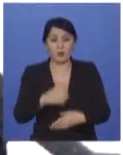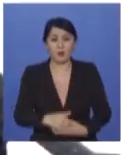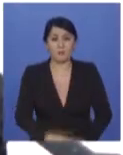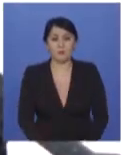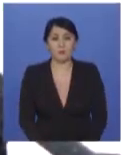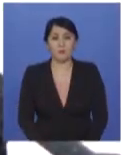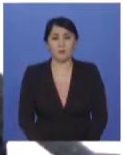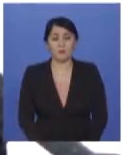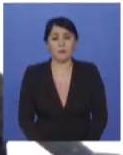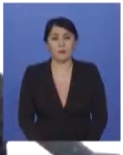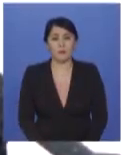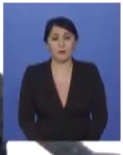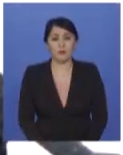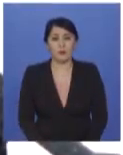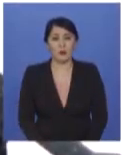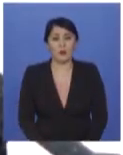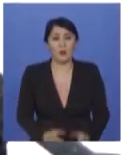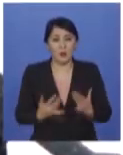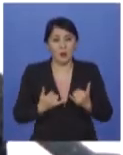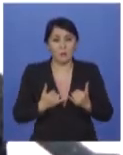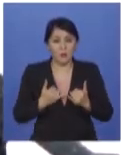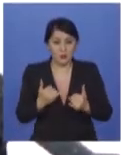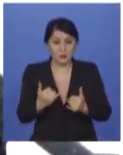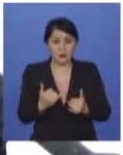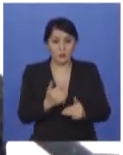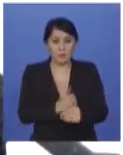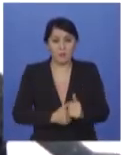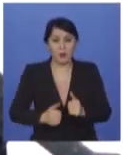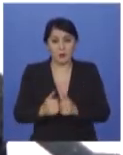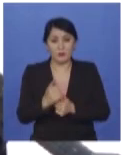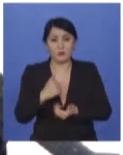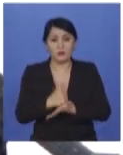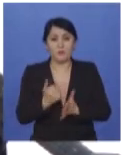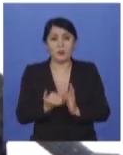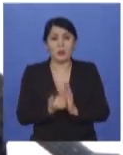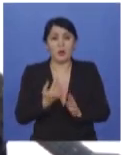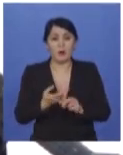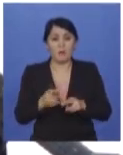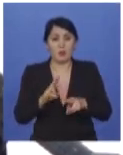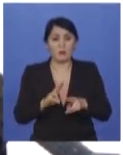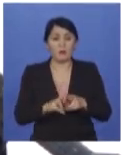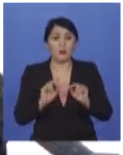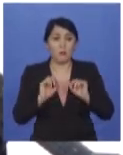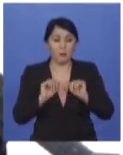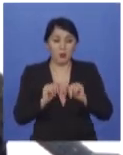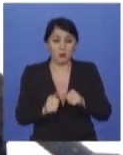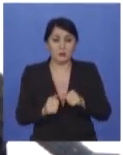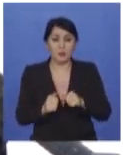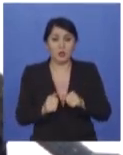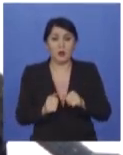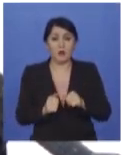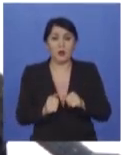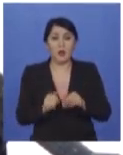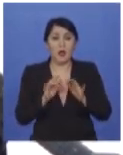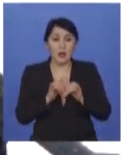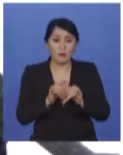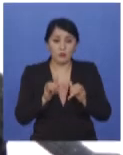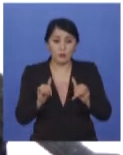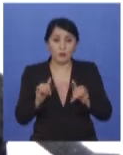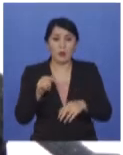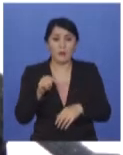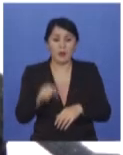Қабілетті ғалымдарды, басшылар мен жетекшілерді дайындаған ағамыз өз артынан айтулы ғылыми мектеп қалыптастырды.